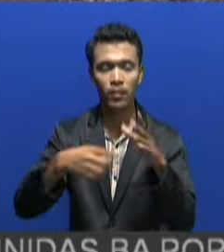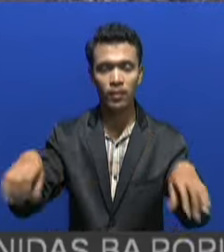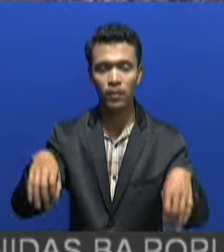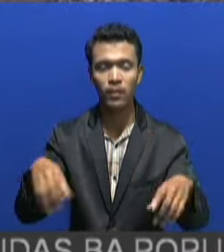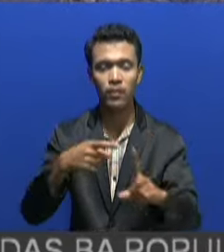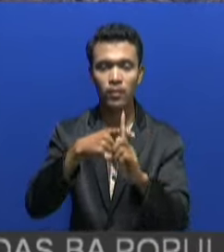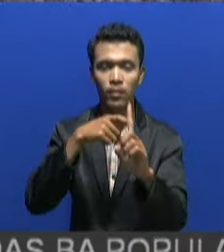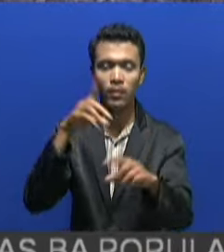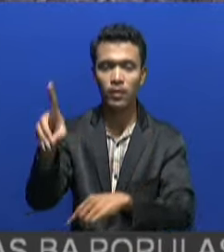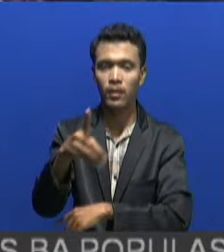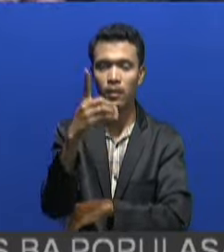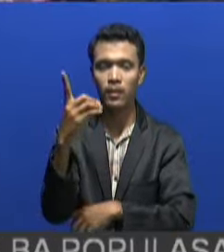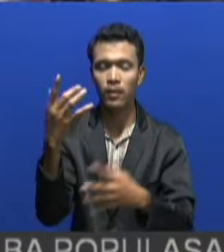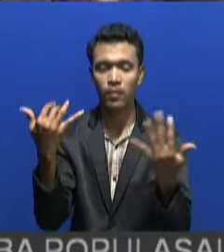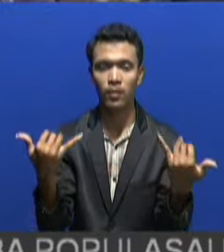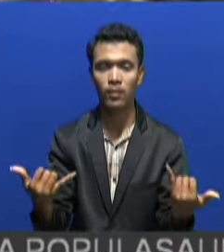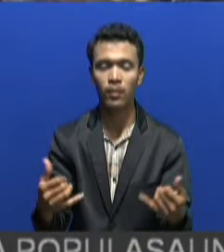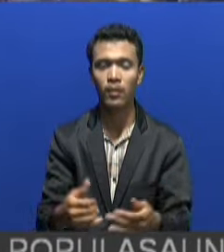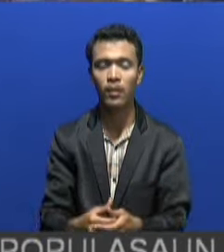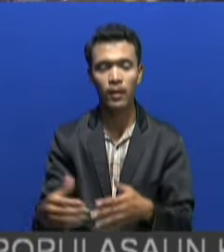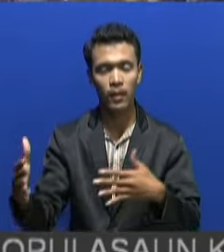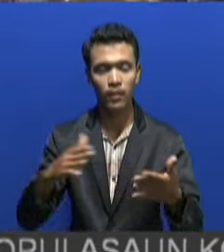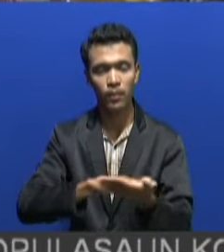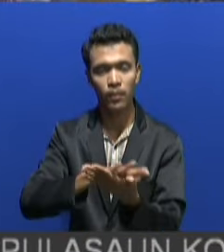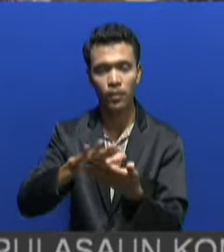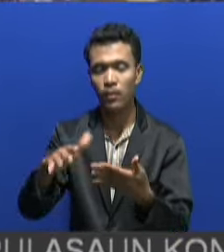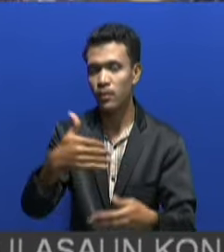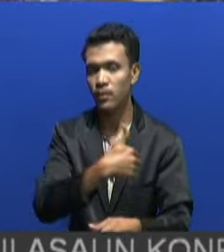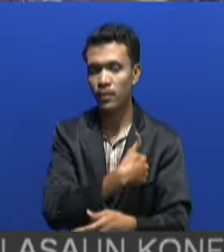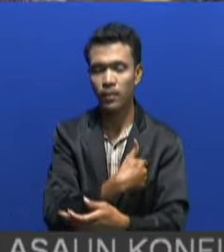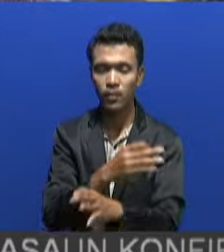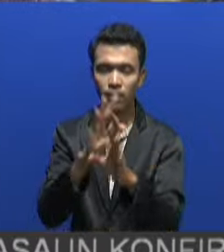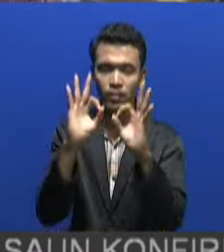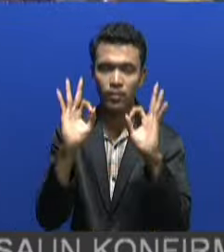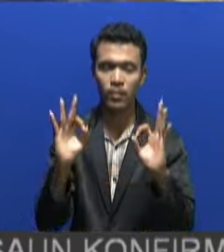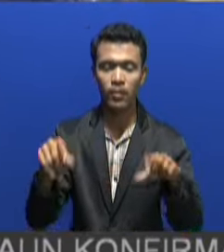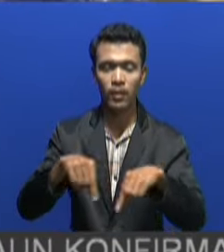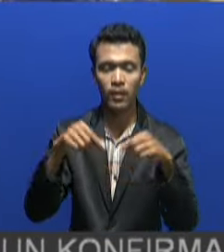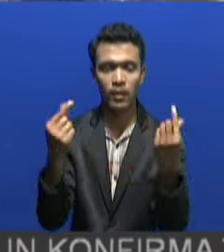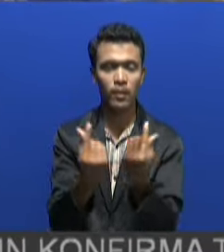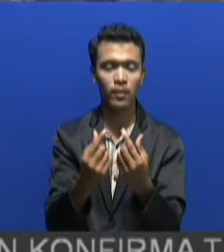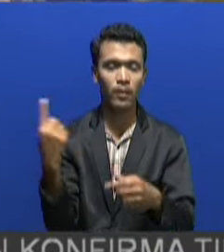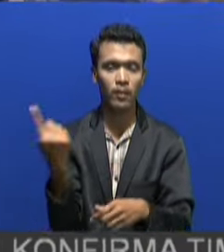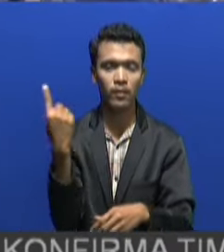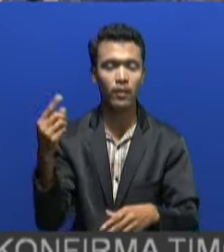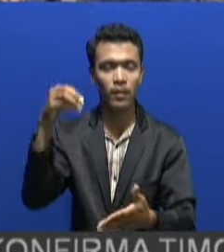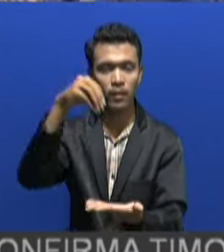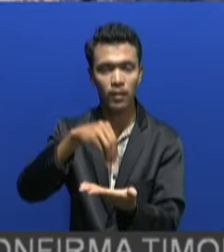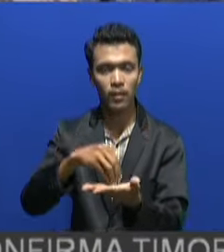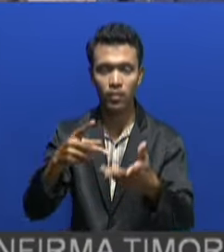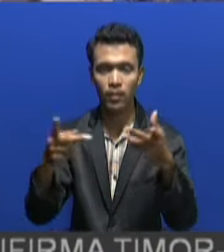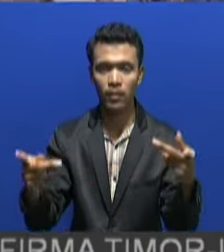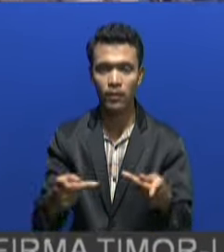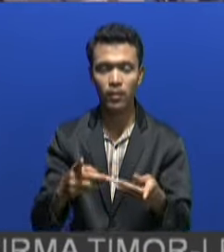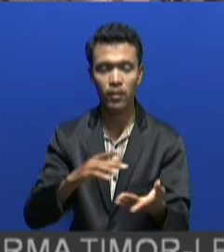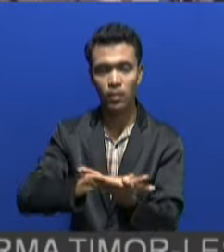orasne sira rekoila lisu sira ka hotu tamane ekipa ekipa sirne nafatin destaka hi fatin fatin sirne hodi